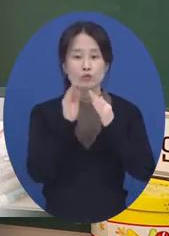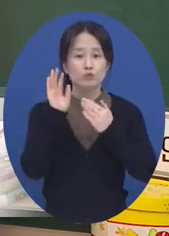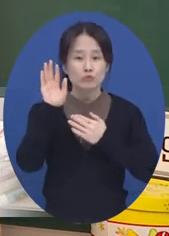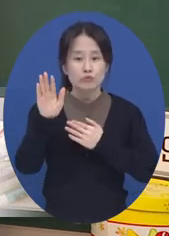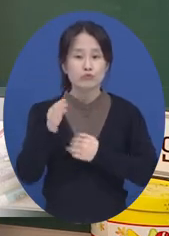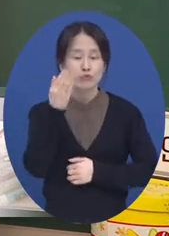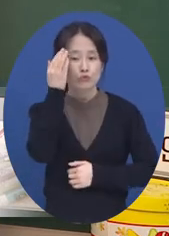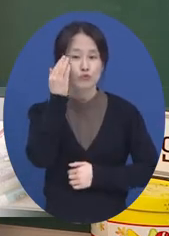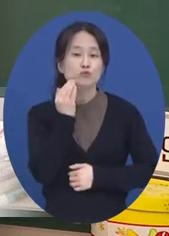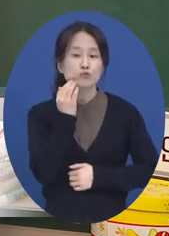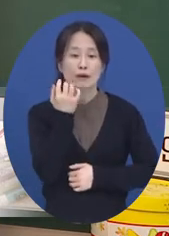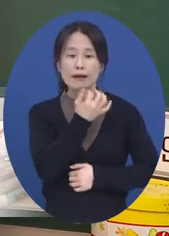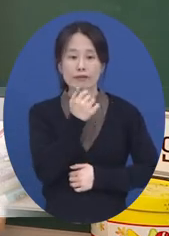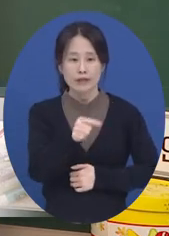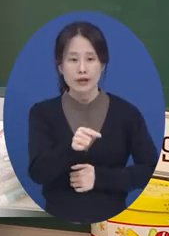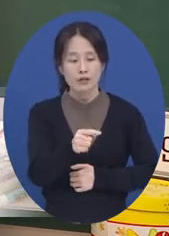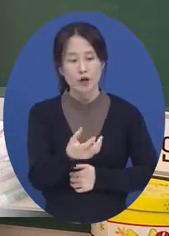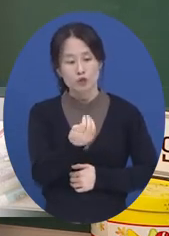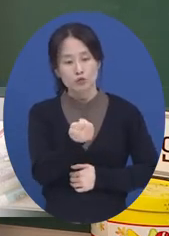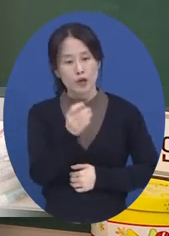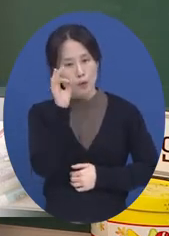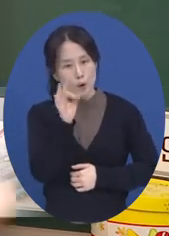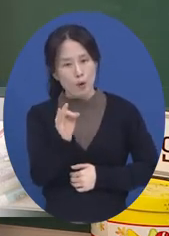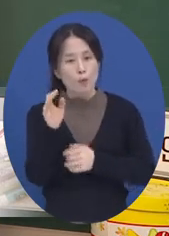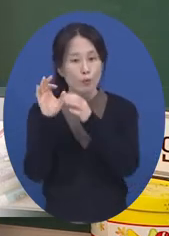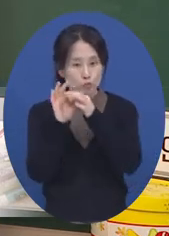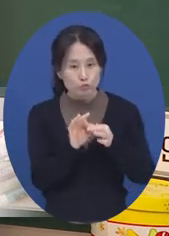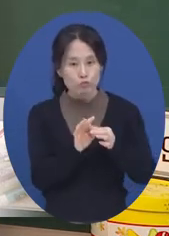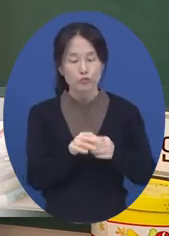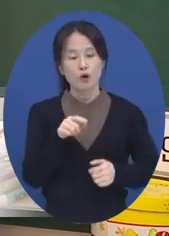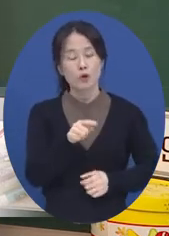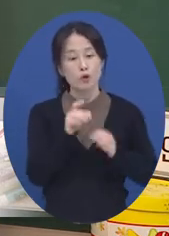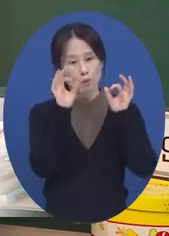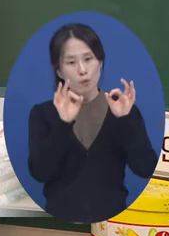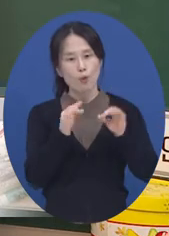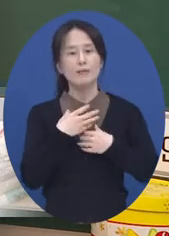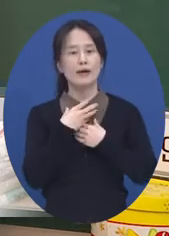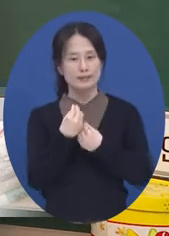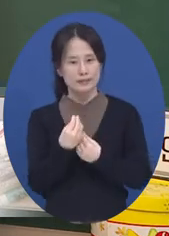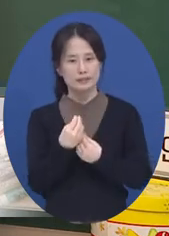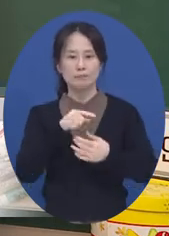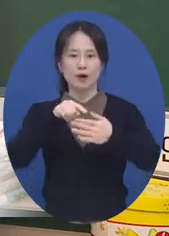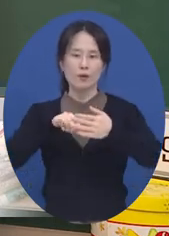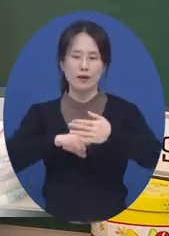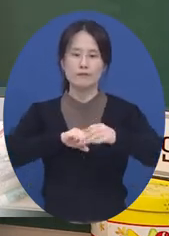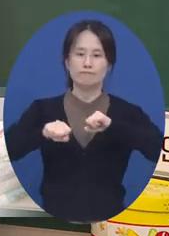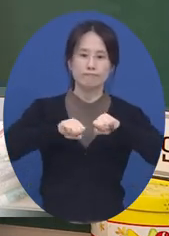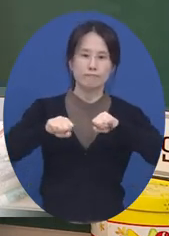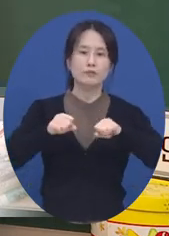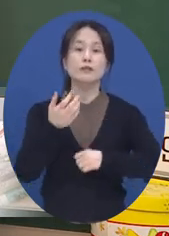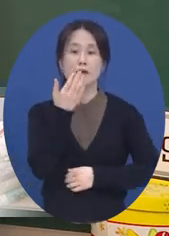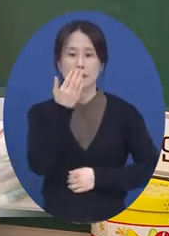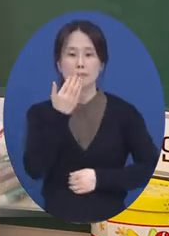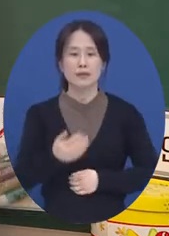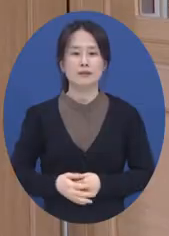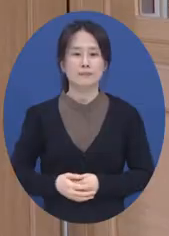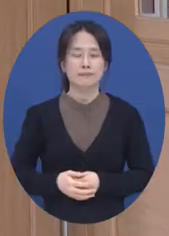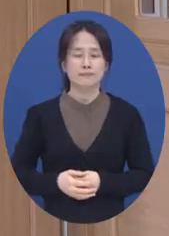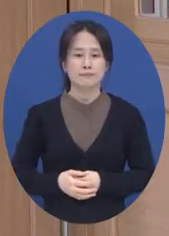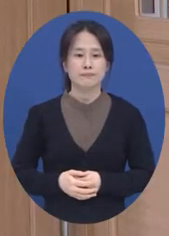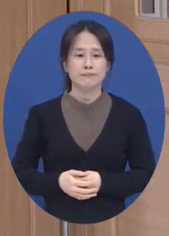근데 거의 저거 설치한 뒤로 파란색 위주로 저희가 숫자를 보고 있어서 저희도 좀 안심하고 실내 활동을 하고